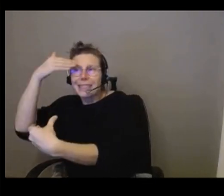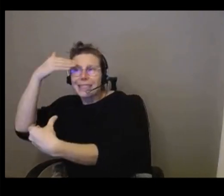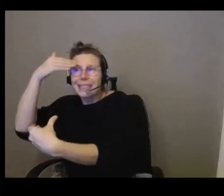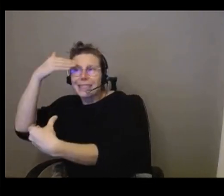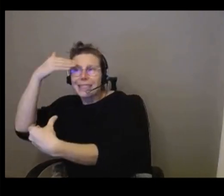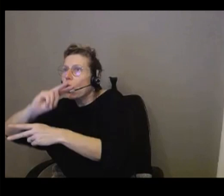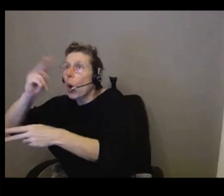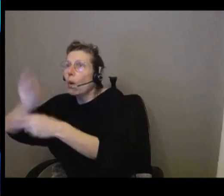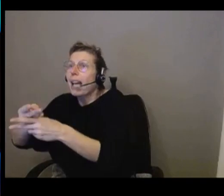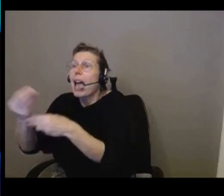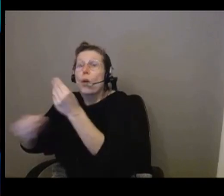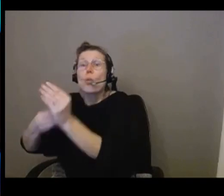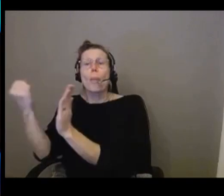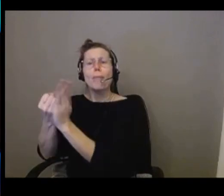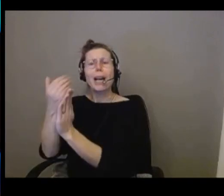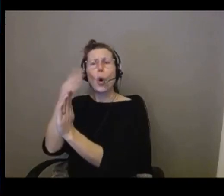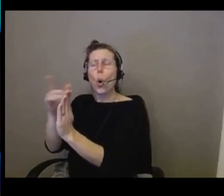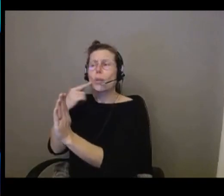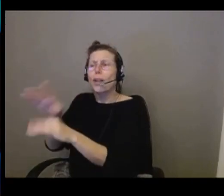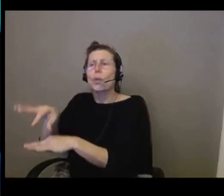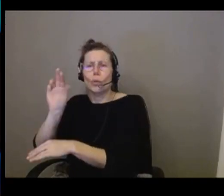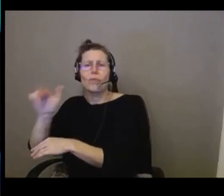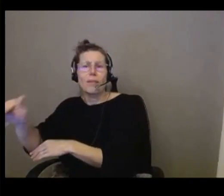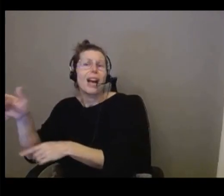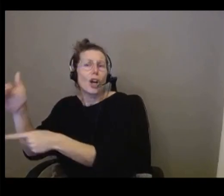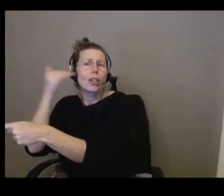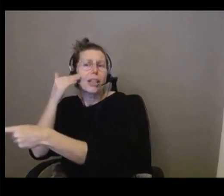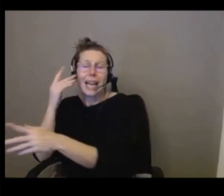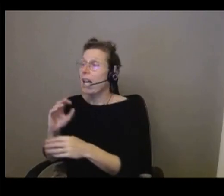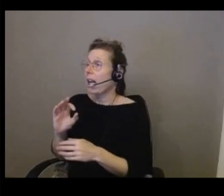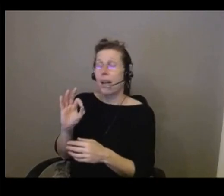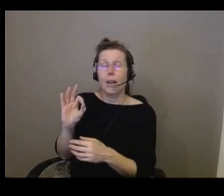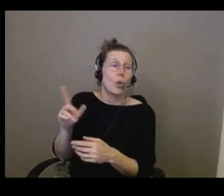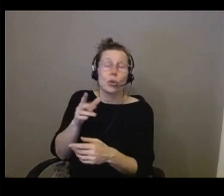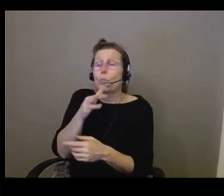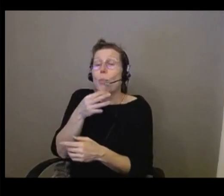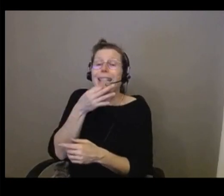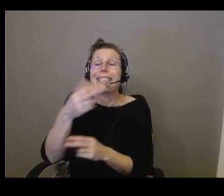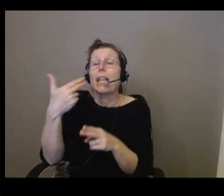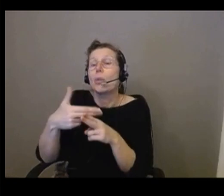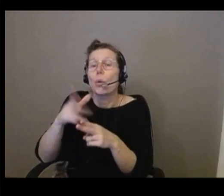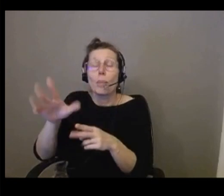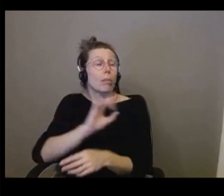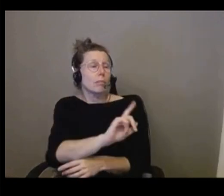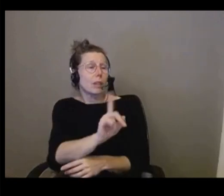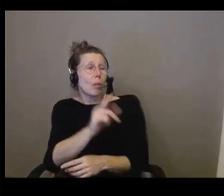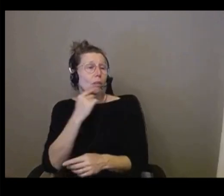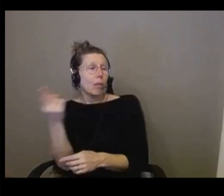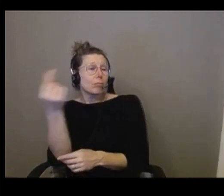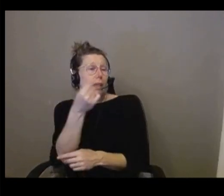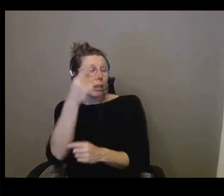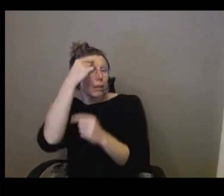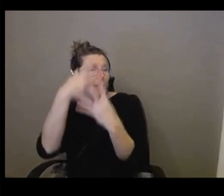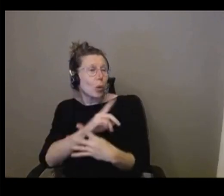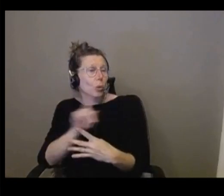sont pas partenaires de l'événement, donc ils n'ont pas fait de pub. On ne peut pas citer les marques. Voilà, mais à l'inverse, des pratiques qui se font dans d'autres pays, je pense